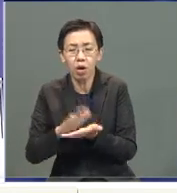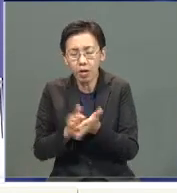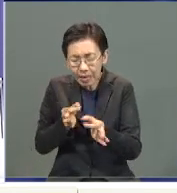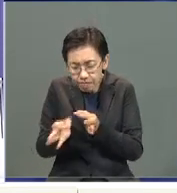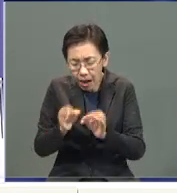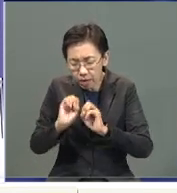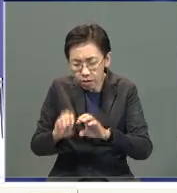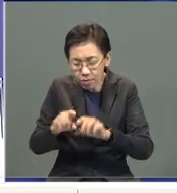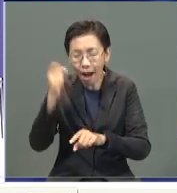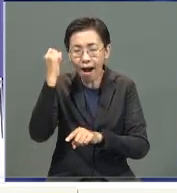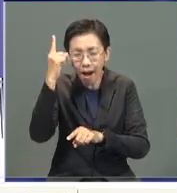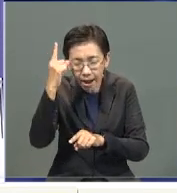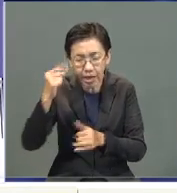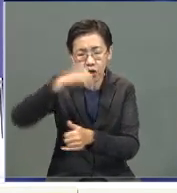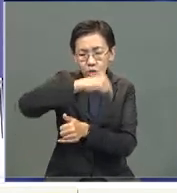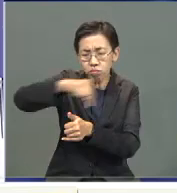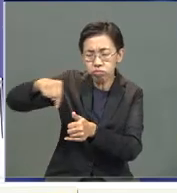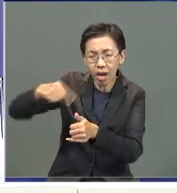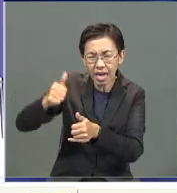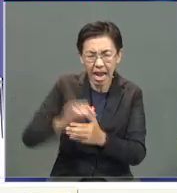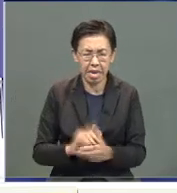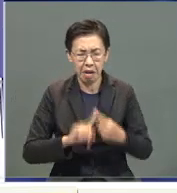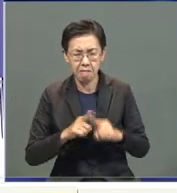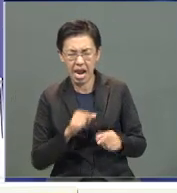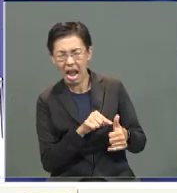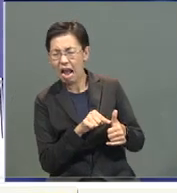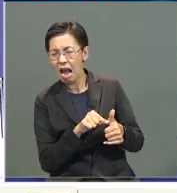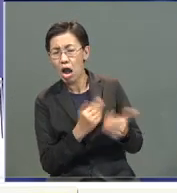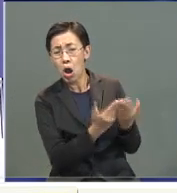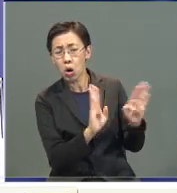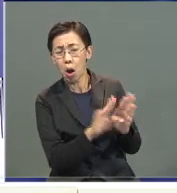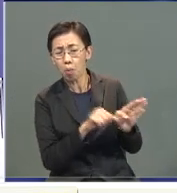ก็ในเด็กคนอื่นๆเขาจะไม่ถูกเพื่อนๆรังเกียจที่เขา